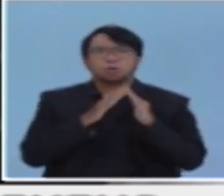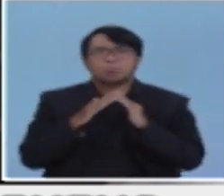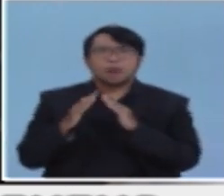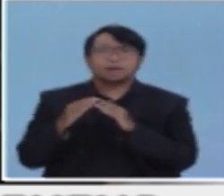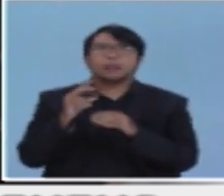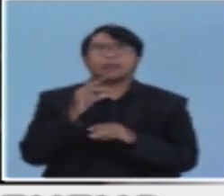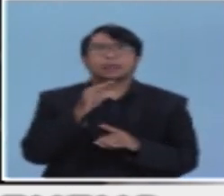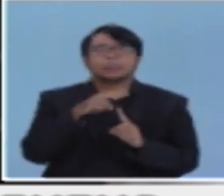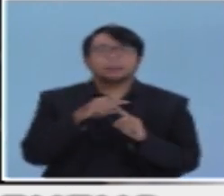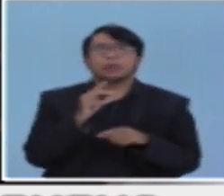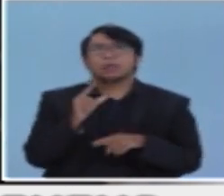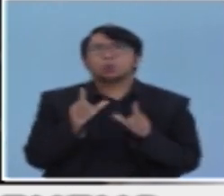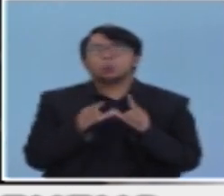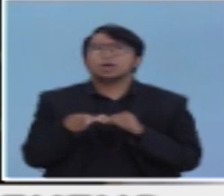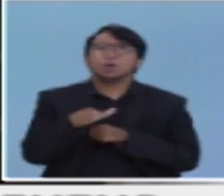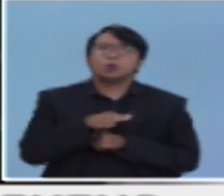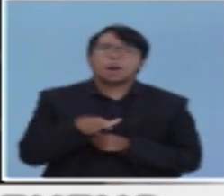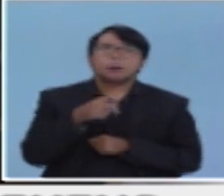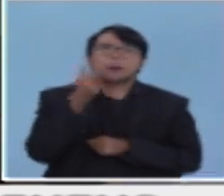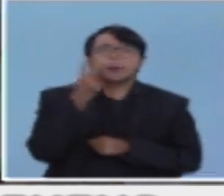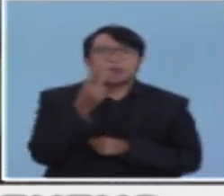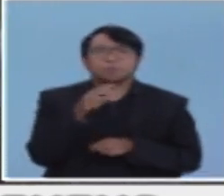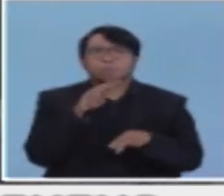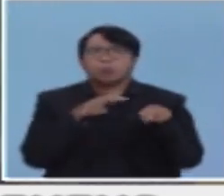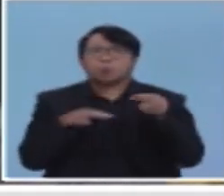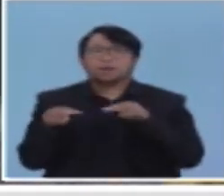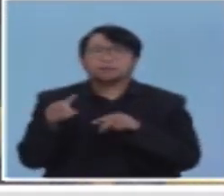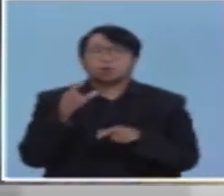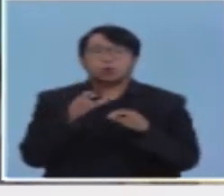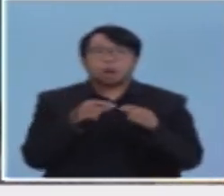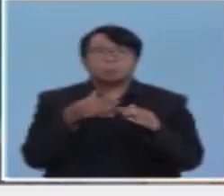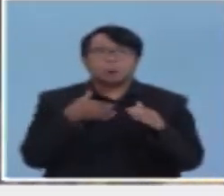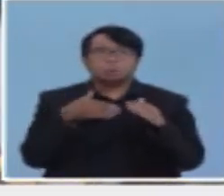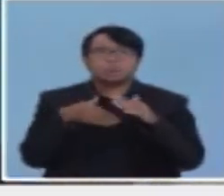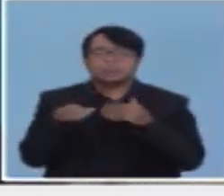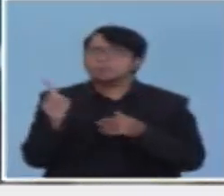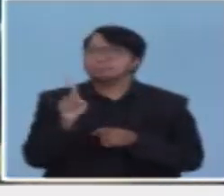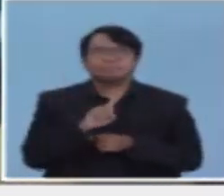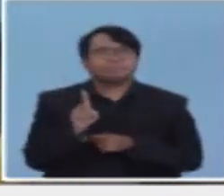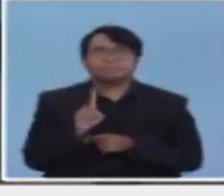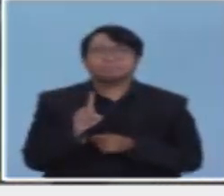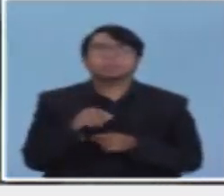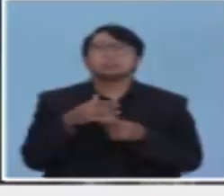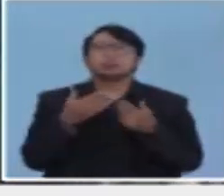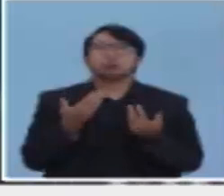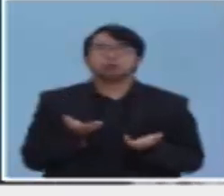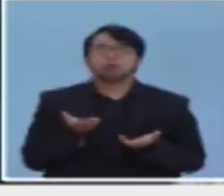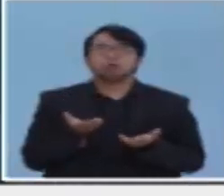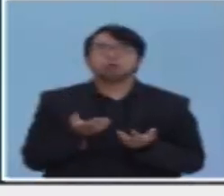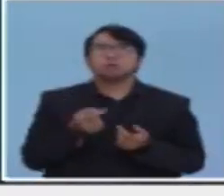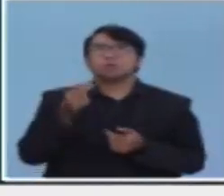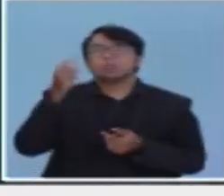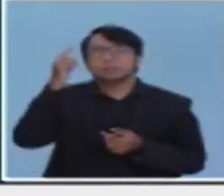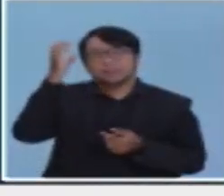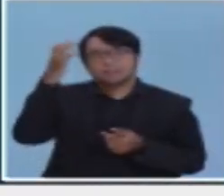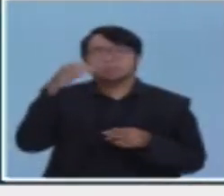lurah, memonitor pergerakan, artinya melarang warga untuk bepergian. Kemudian di lapangan, di sub berserta dengan